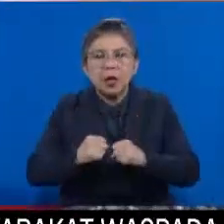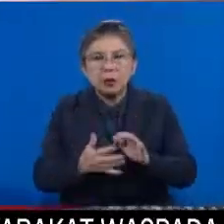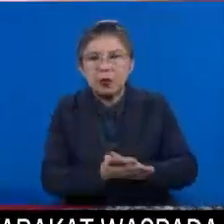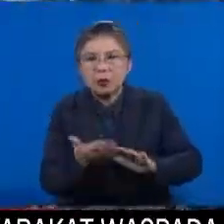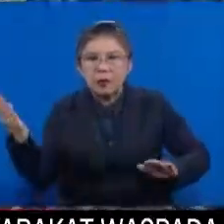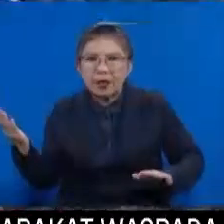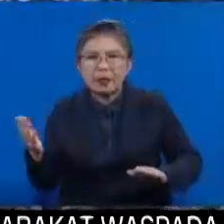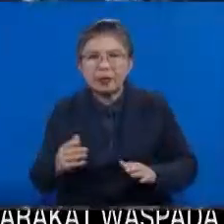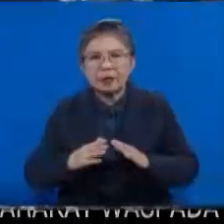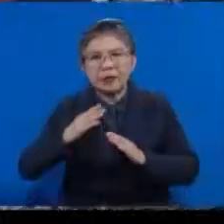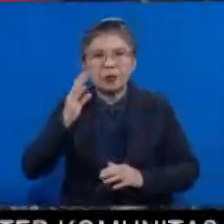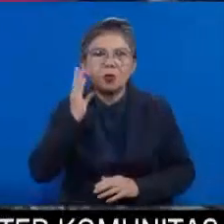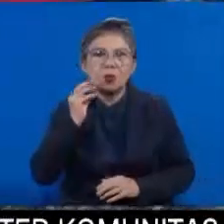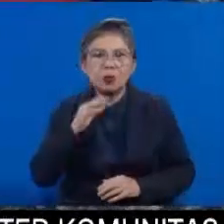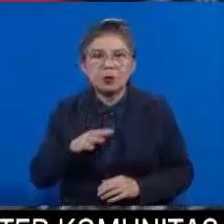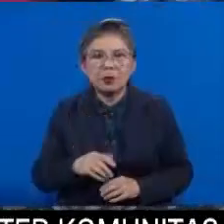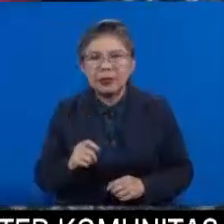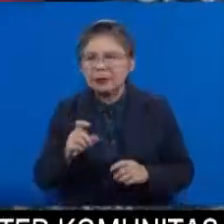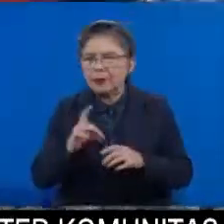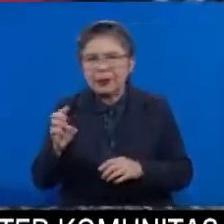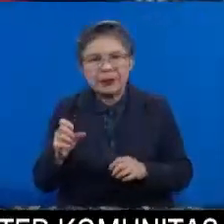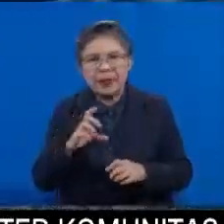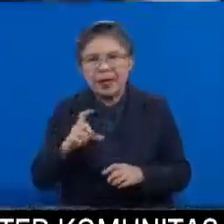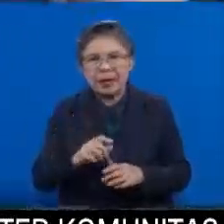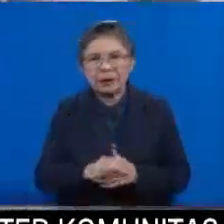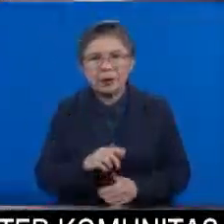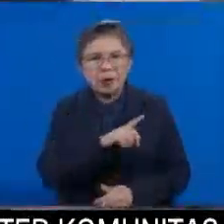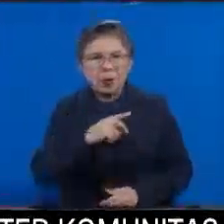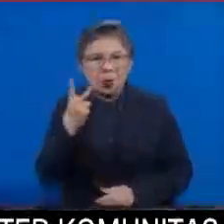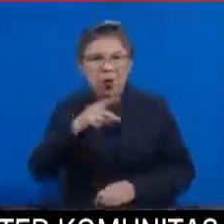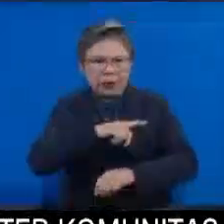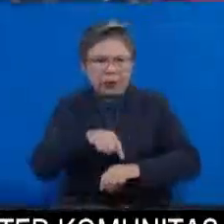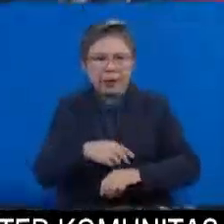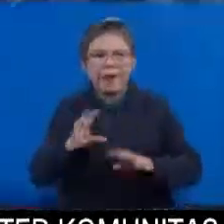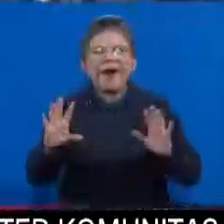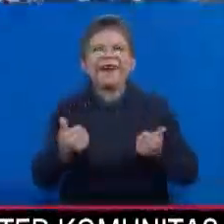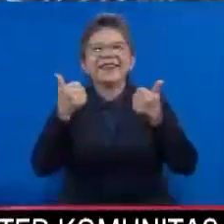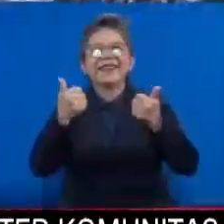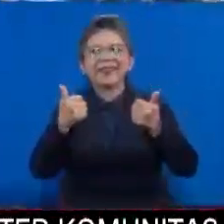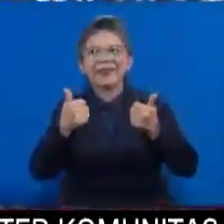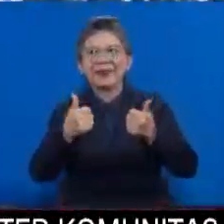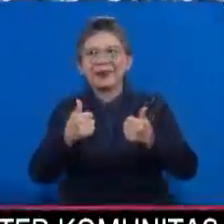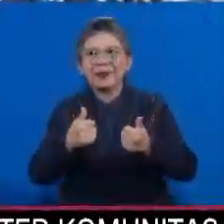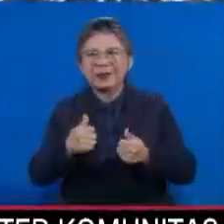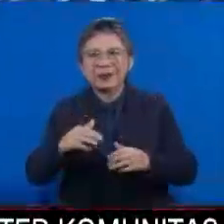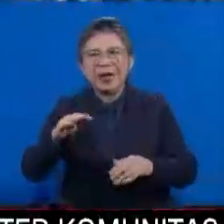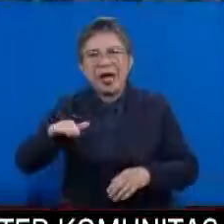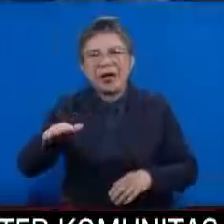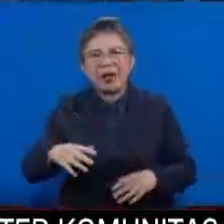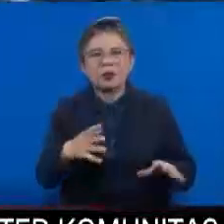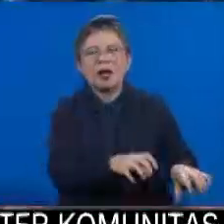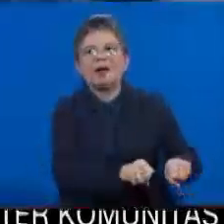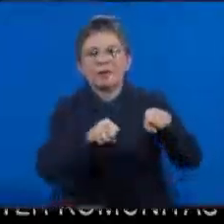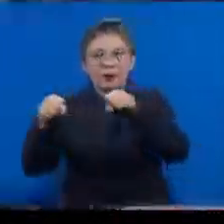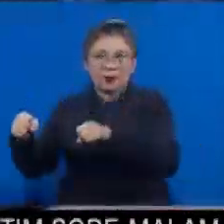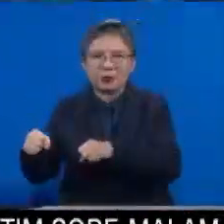yang terjebak di dalam mobil dengan berbagai cara. Setelah berlangsung selama 2 jam, warga berhasil membuka kaca pintu mobil dan